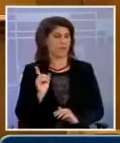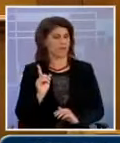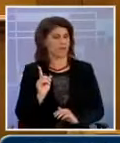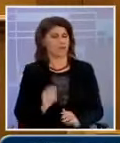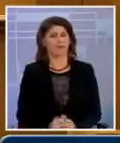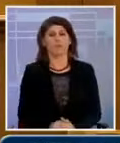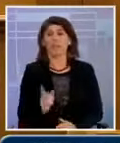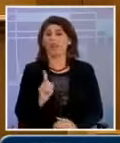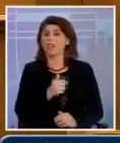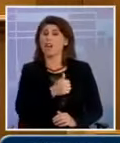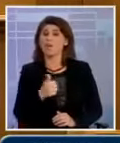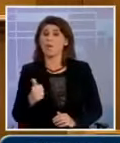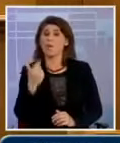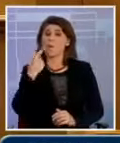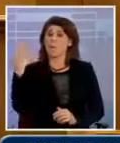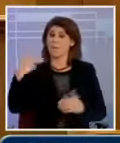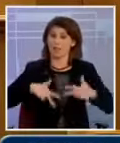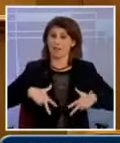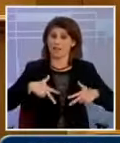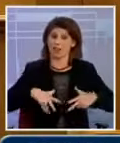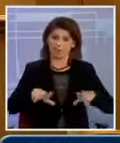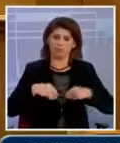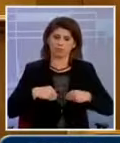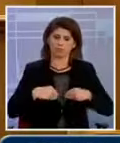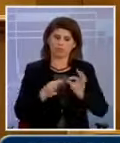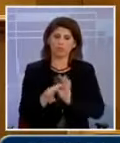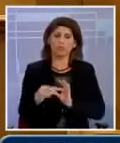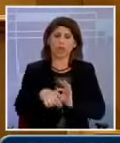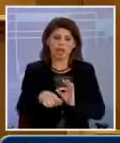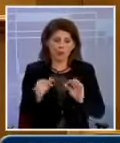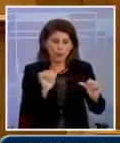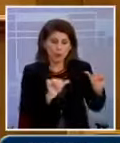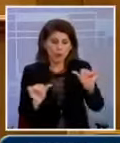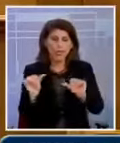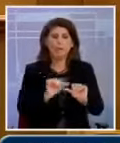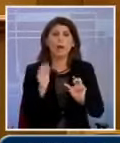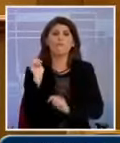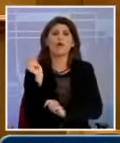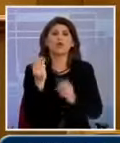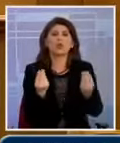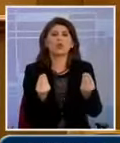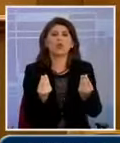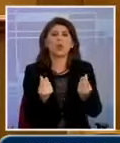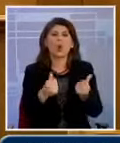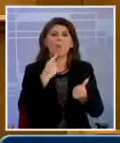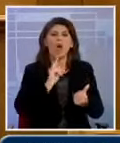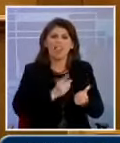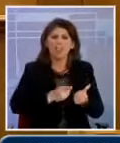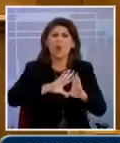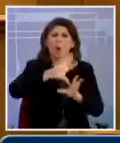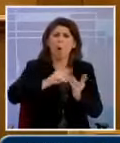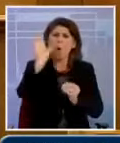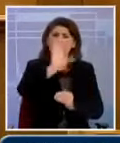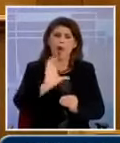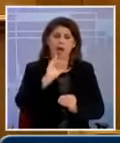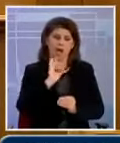μόνο ότι η προηγούμενη κυβέρνηση αποδέχτηκε την εφαρμογή ενός μείγματος πολιτικής που η μαθηματική ακρίβεια θα οδηγούσε την